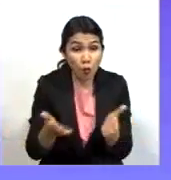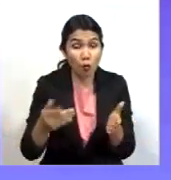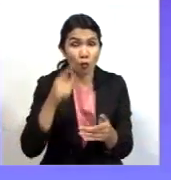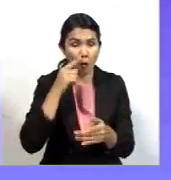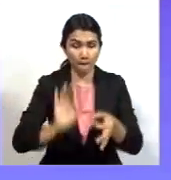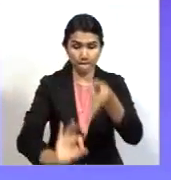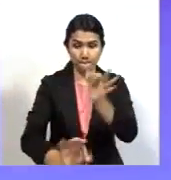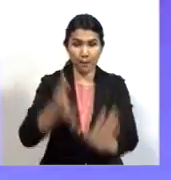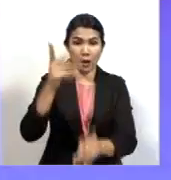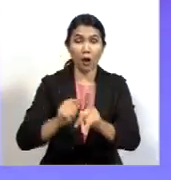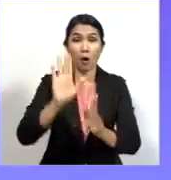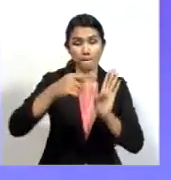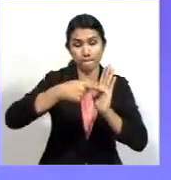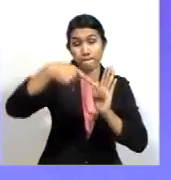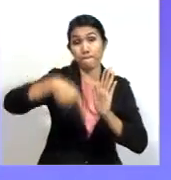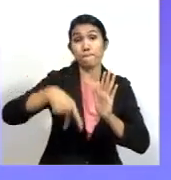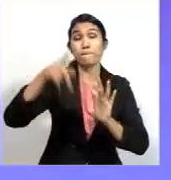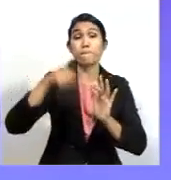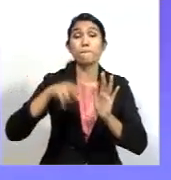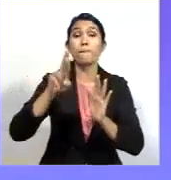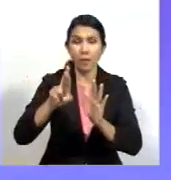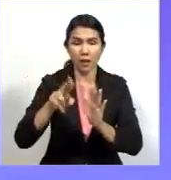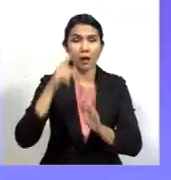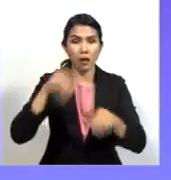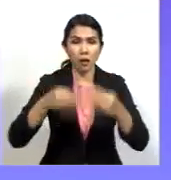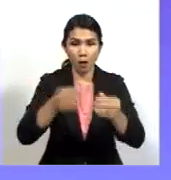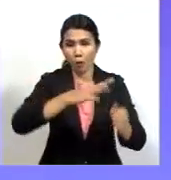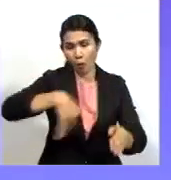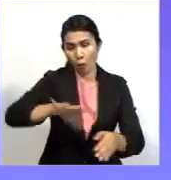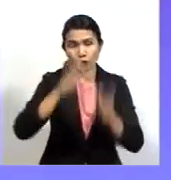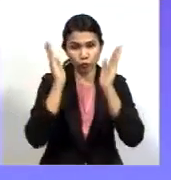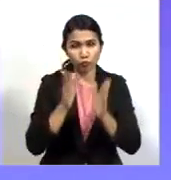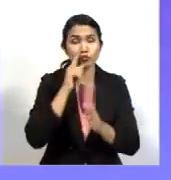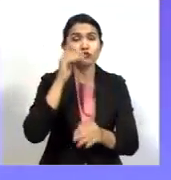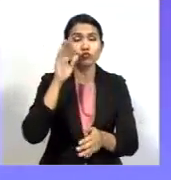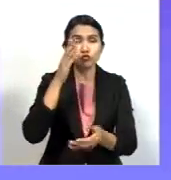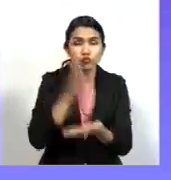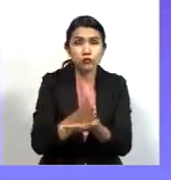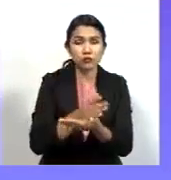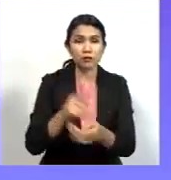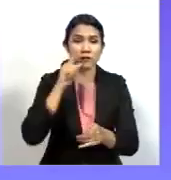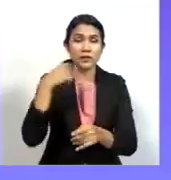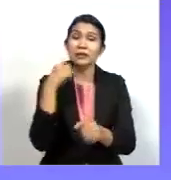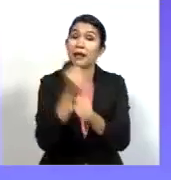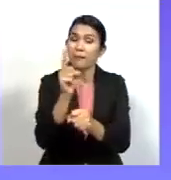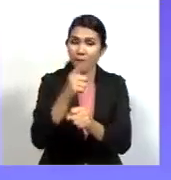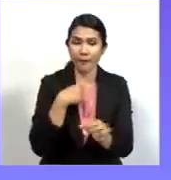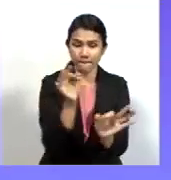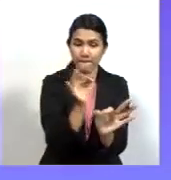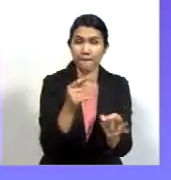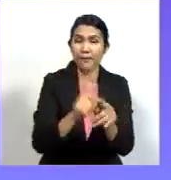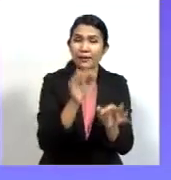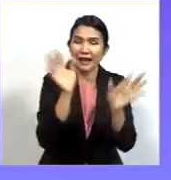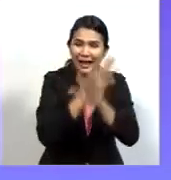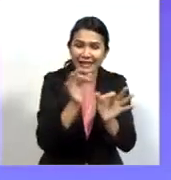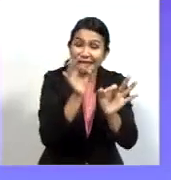ดเผาที่จังหวัดแพร่ก็สร้างจิตสำนึกให้กับคนหยุดเผาโดยตั้งเป็นธนาคารใบไม้นะครับสร้างใบไม้ให้มีค่าโด